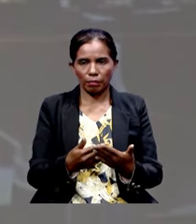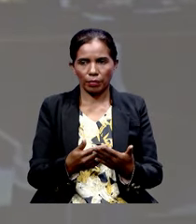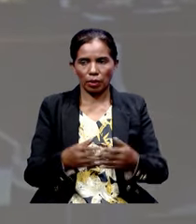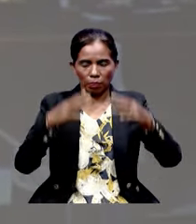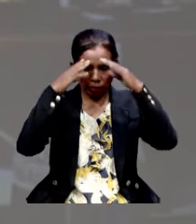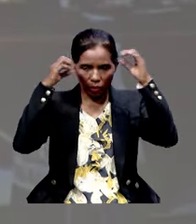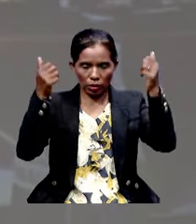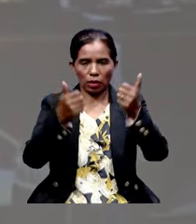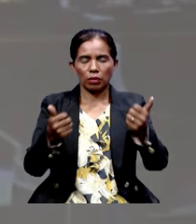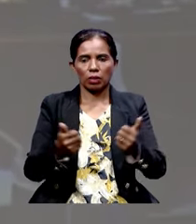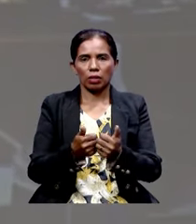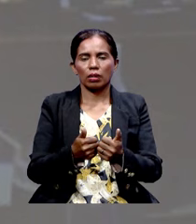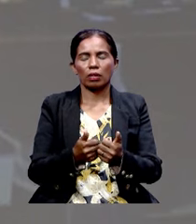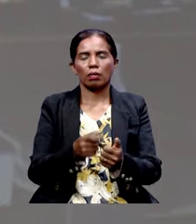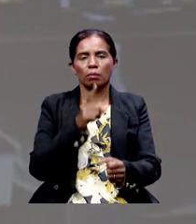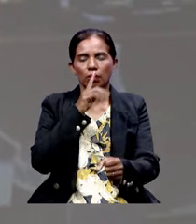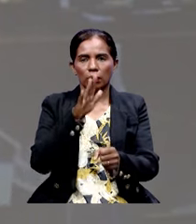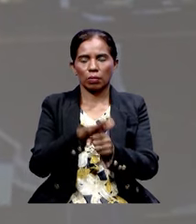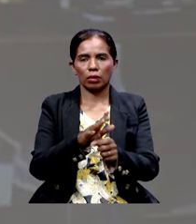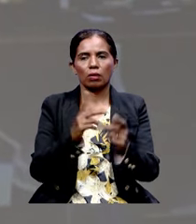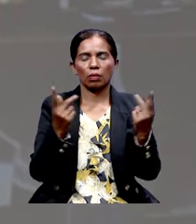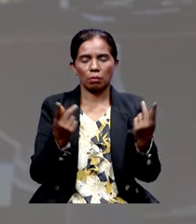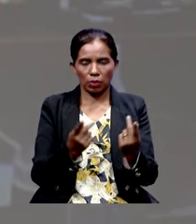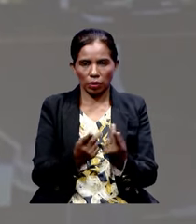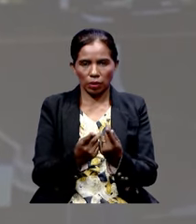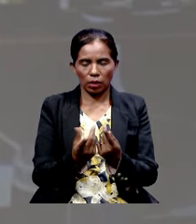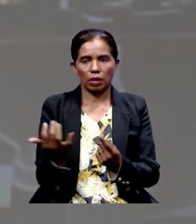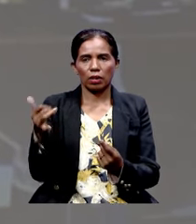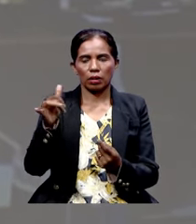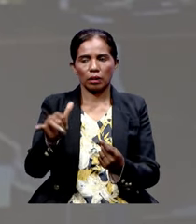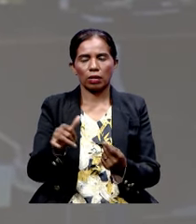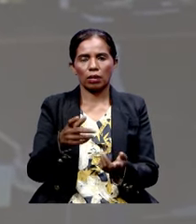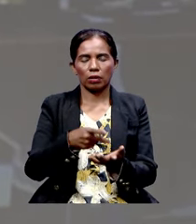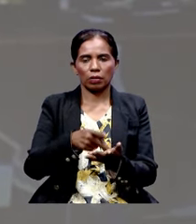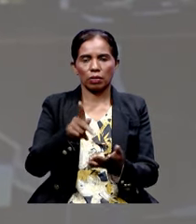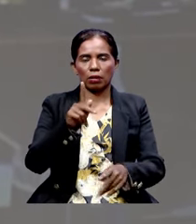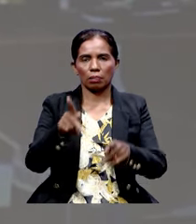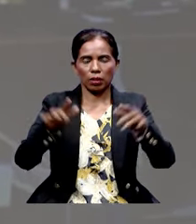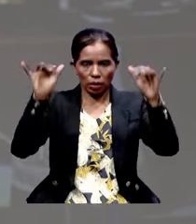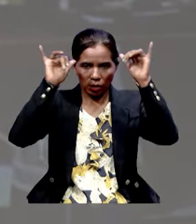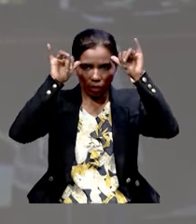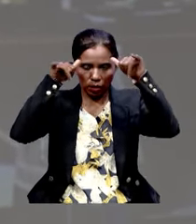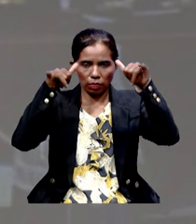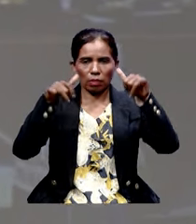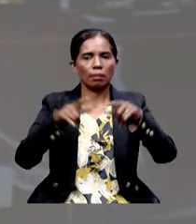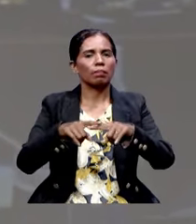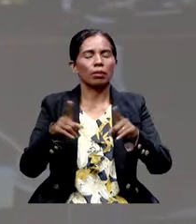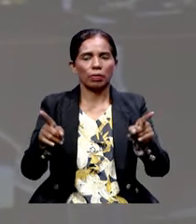Presidente Trare promete ho compagnia reviverne a tu silo emne karau ma be